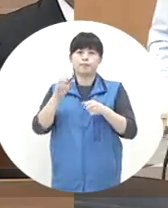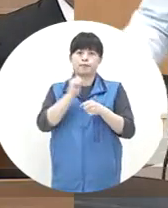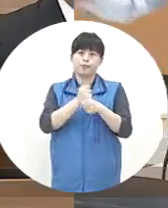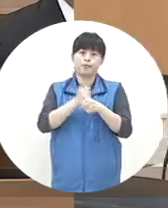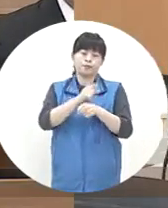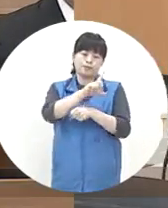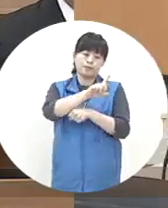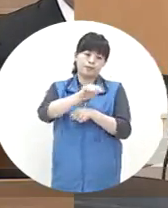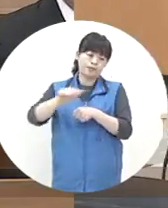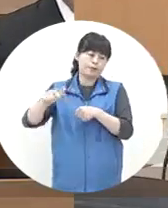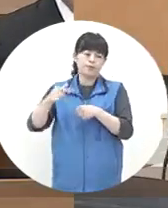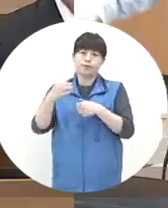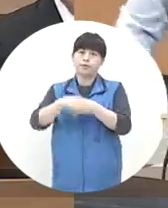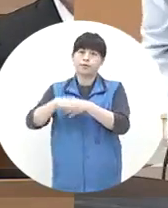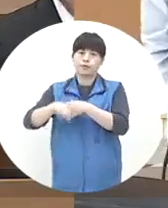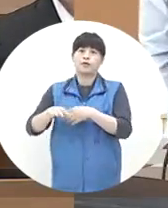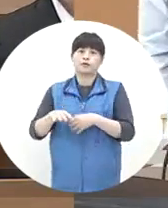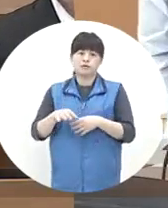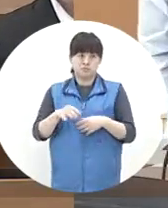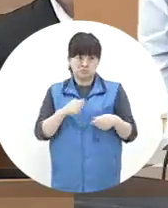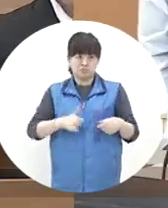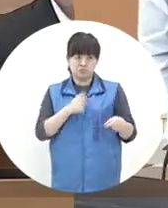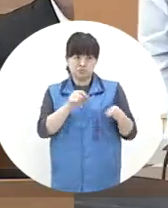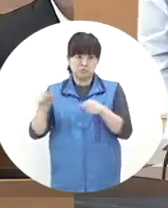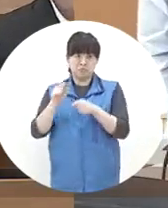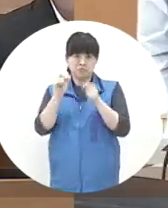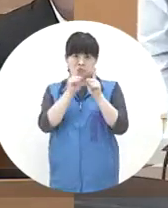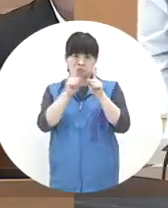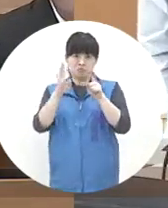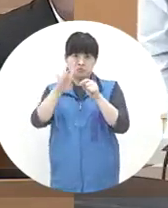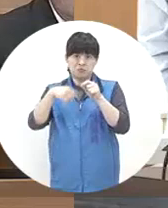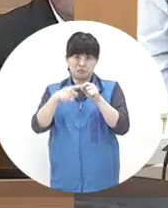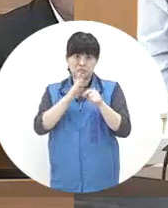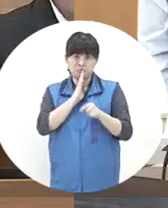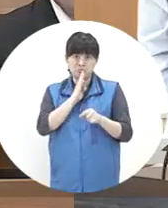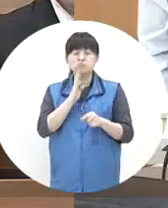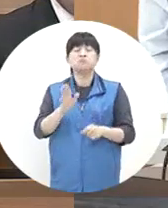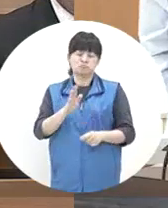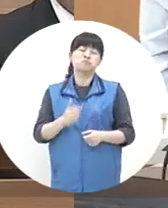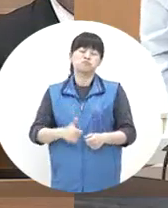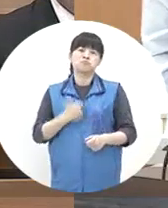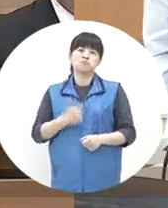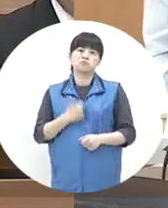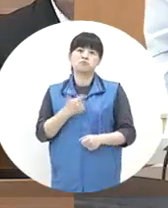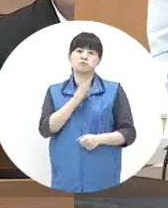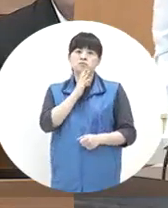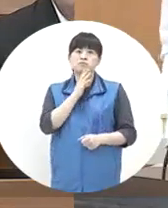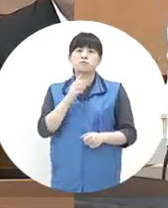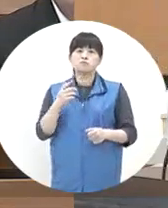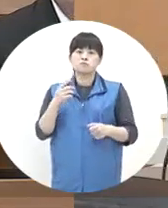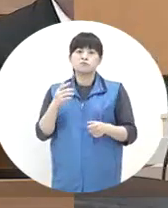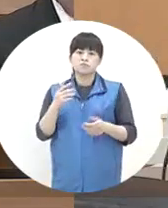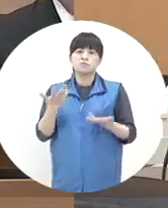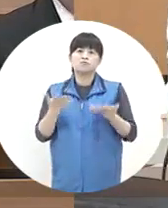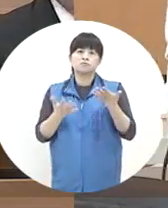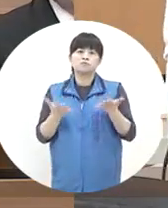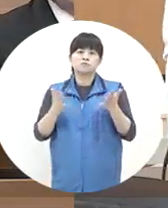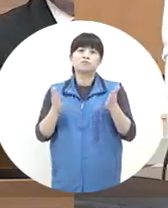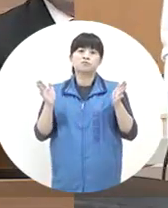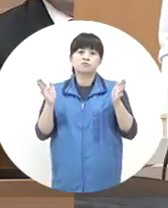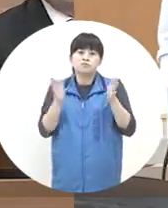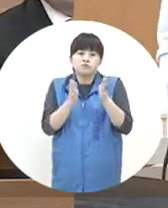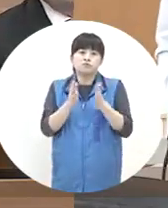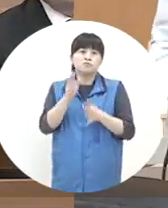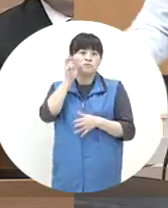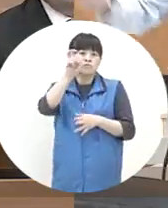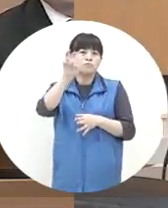道了。那也就是说，真的要延到114年就对了。 对，原来对是确定，原来是 耽搁了大概58个月，把它缩短年